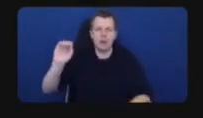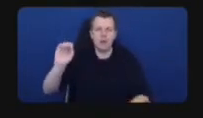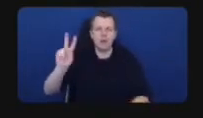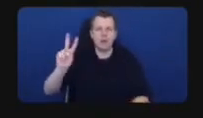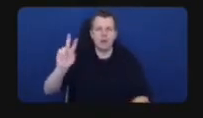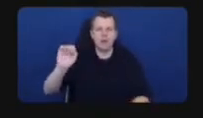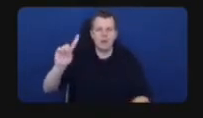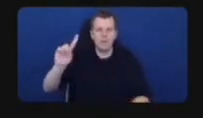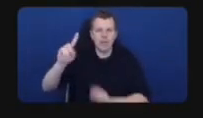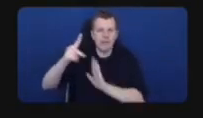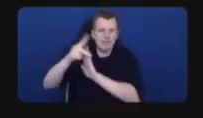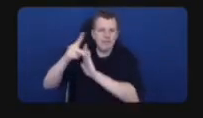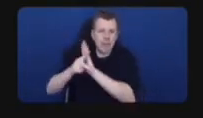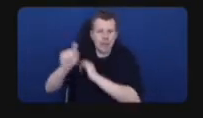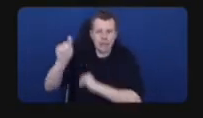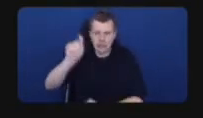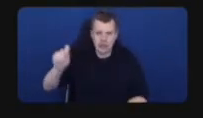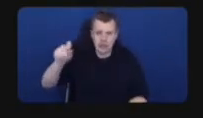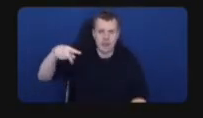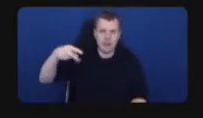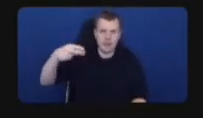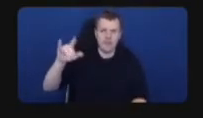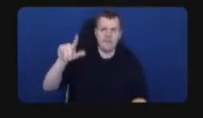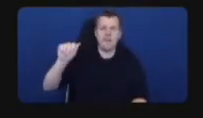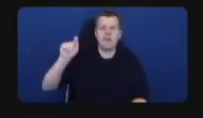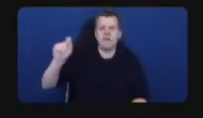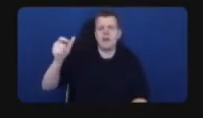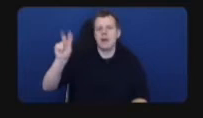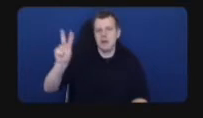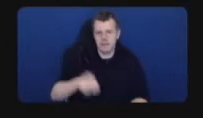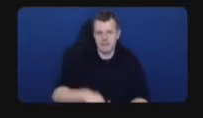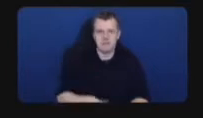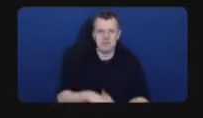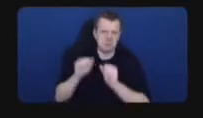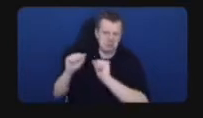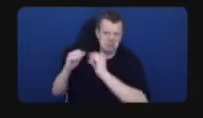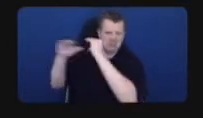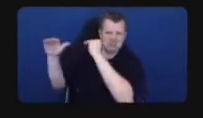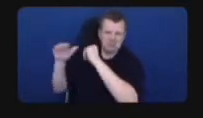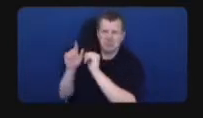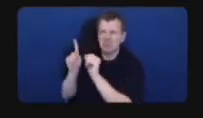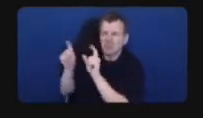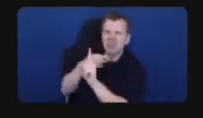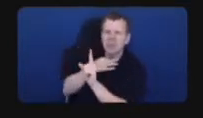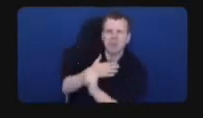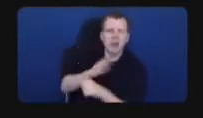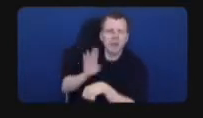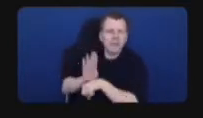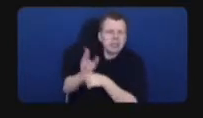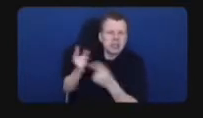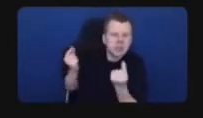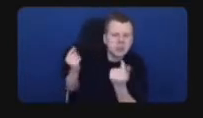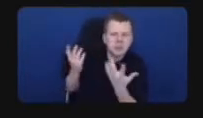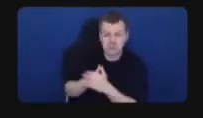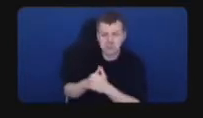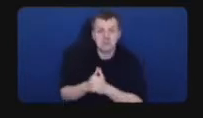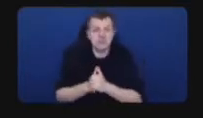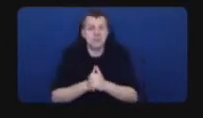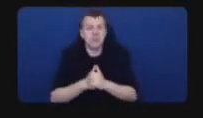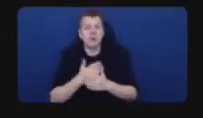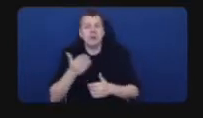如果是说是企业或者是机构有什么问题的话，关于新冠响应级别，可以